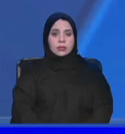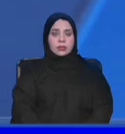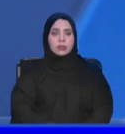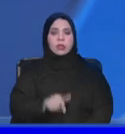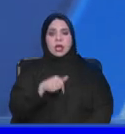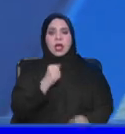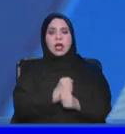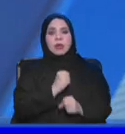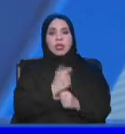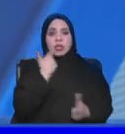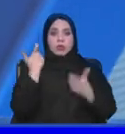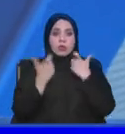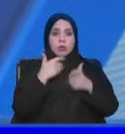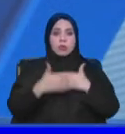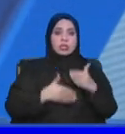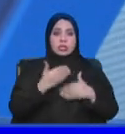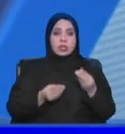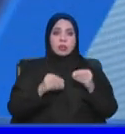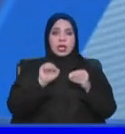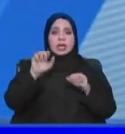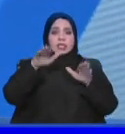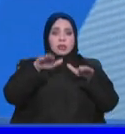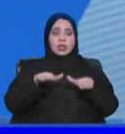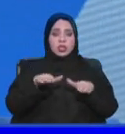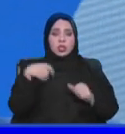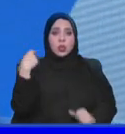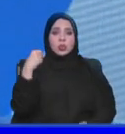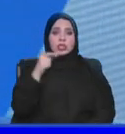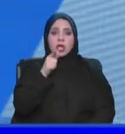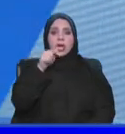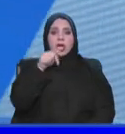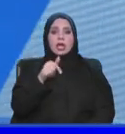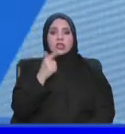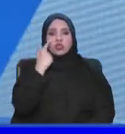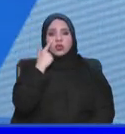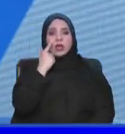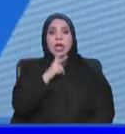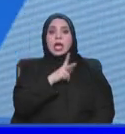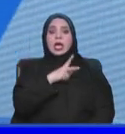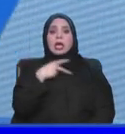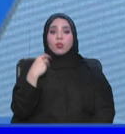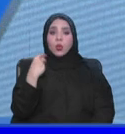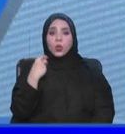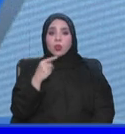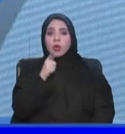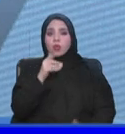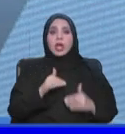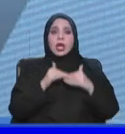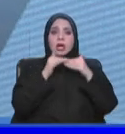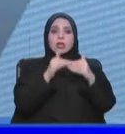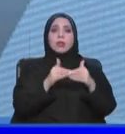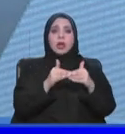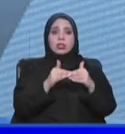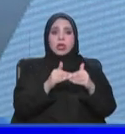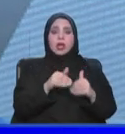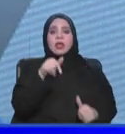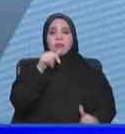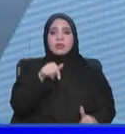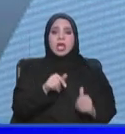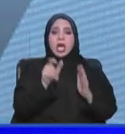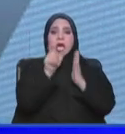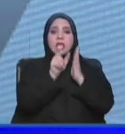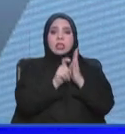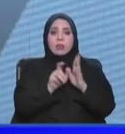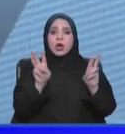في اطار عمليه المتابعه المستمره من قبل مجلس الوزراء الموقر لاداء الجهات الرسميه التي تقدم خدماتها الحكوميه عبر